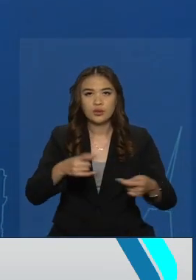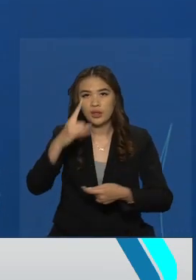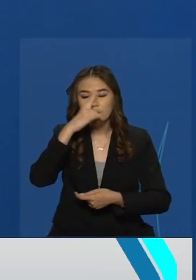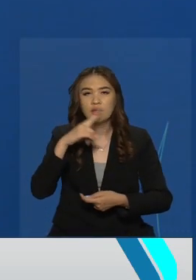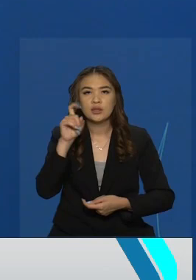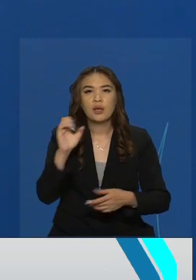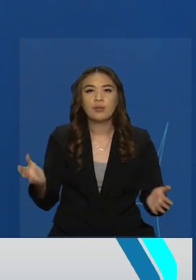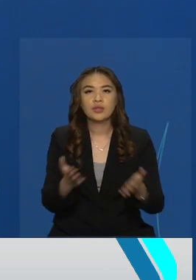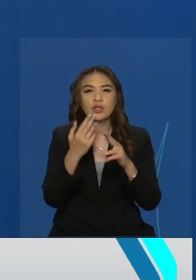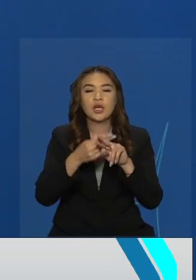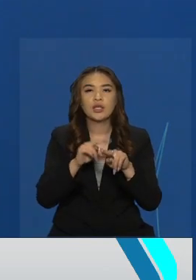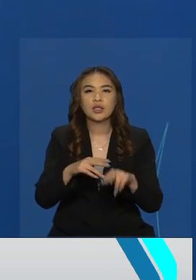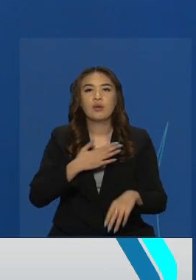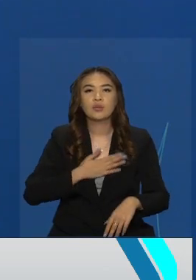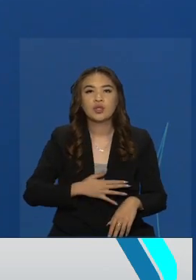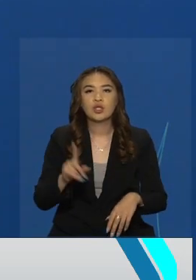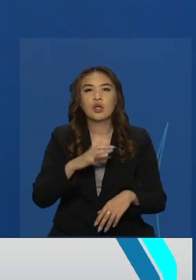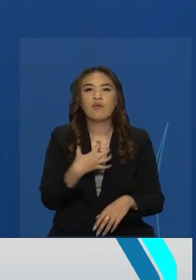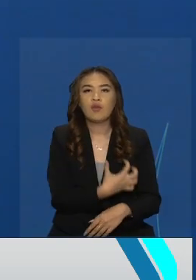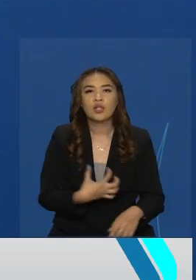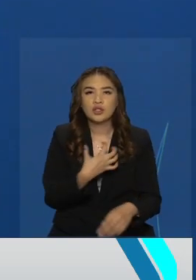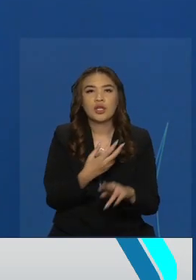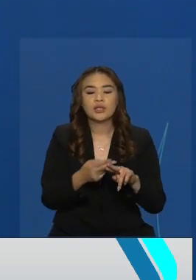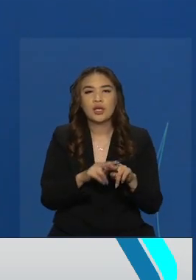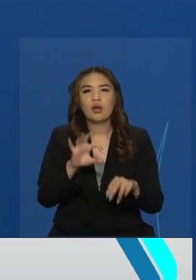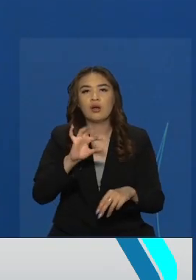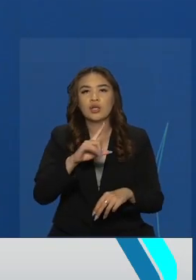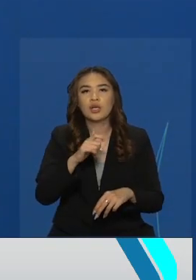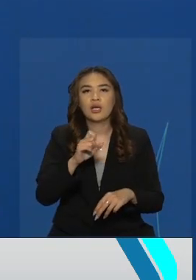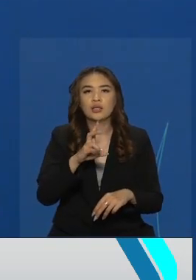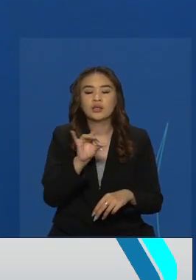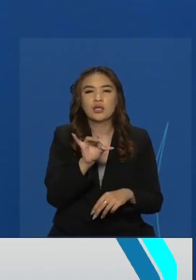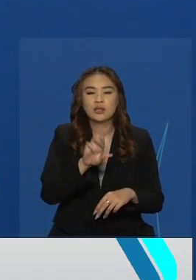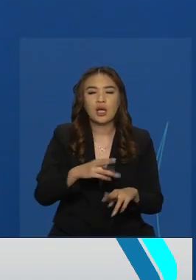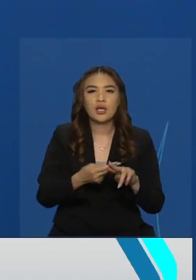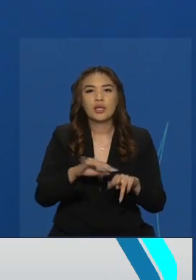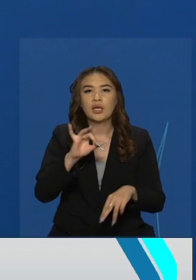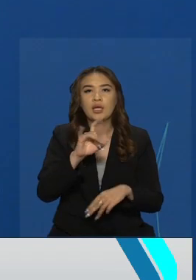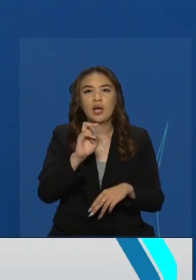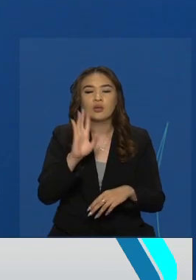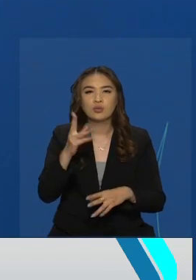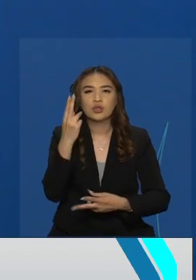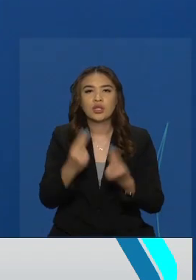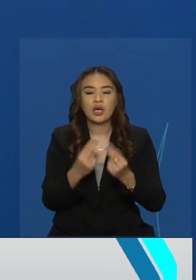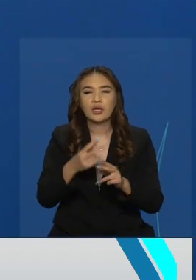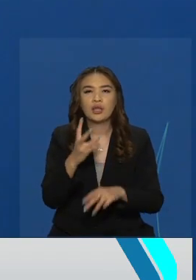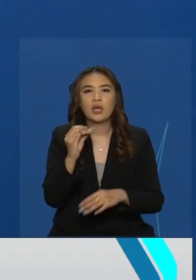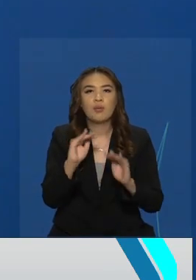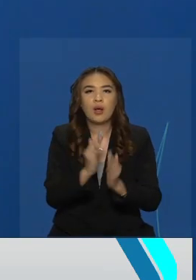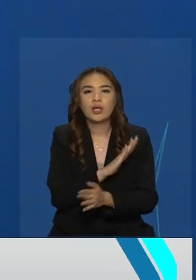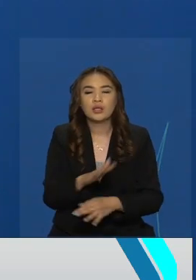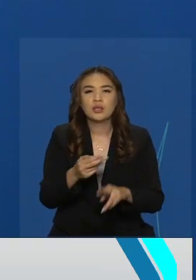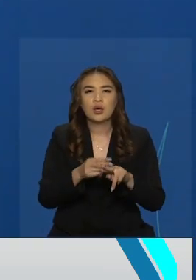за поддержку это очень престижная и важная региональная организация Я думаю что Иран будет играть немаловажную роль в работе